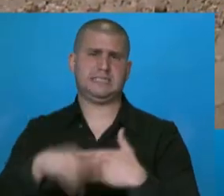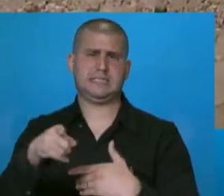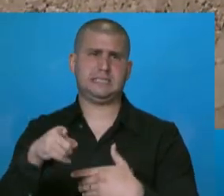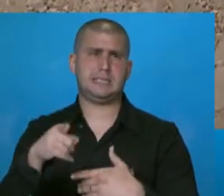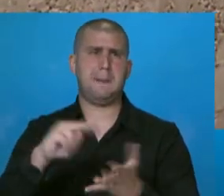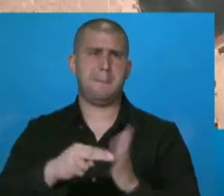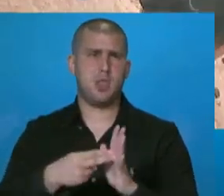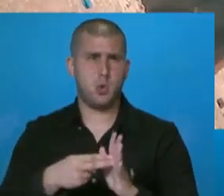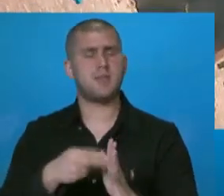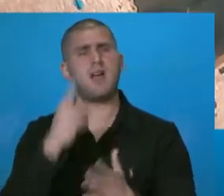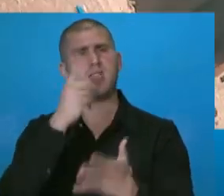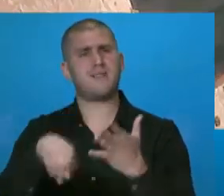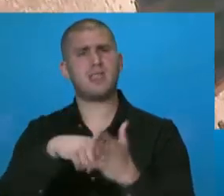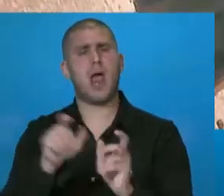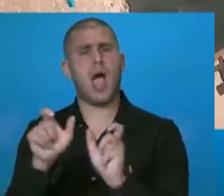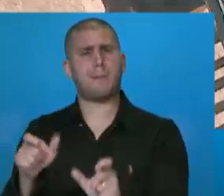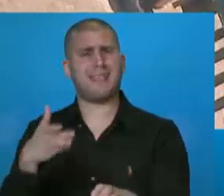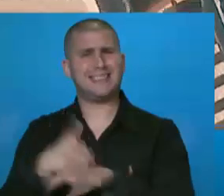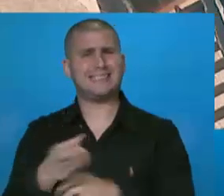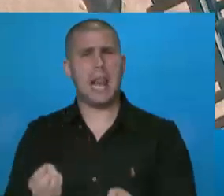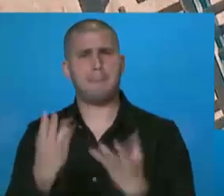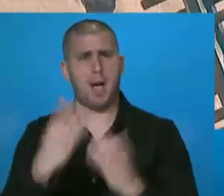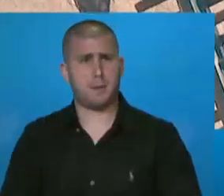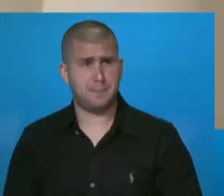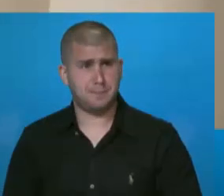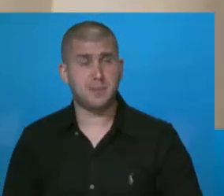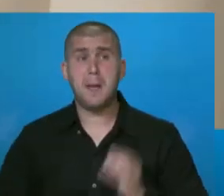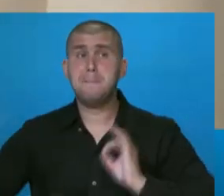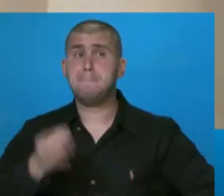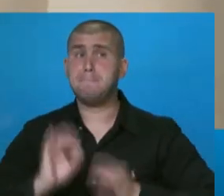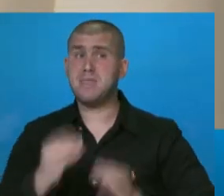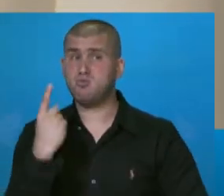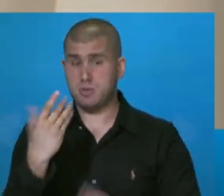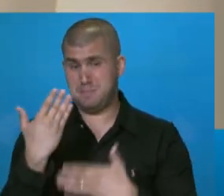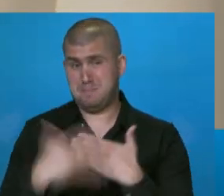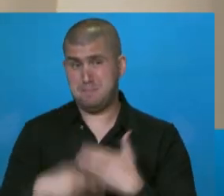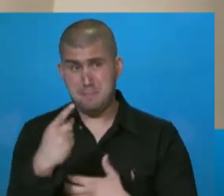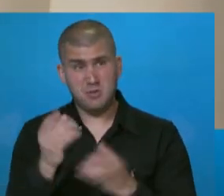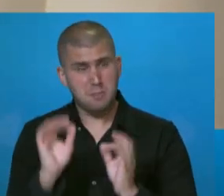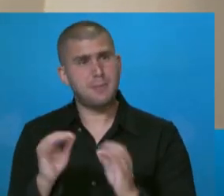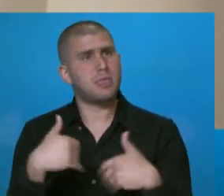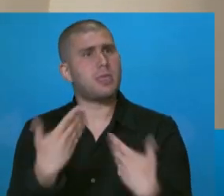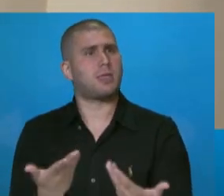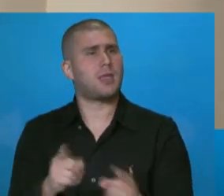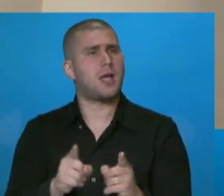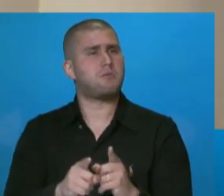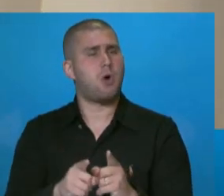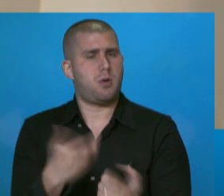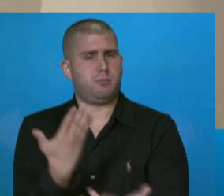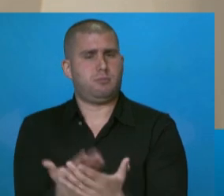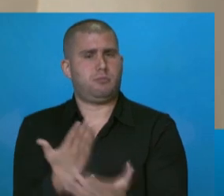החודש ותבטל את הגבלת הכניסה לפארק. בית המשפט למעשה בסופו של דבר באמת נתן